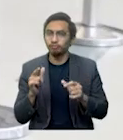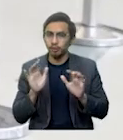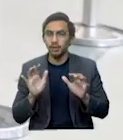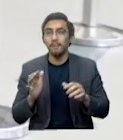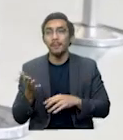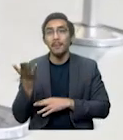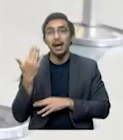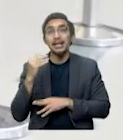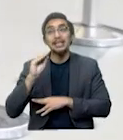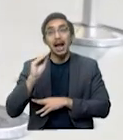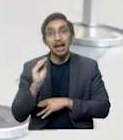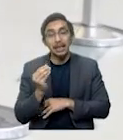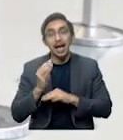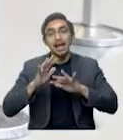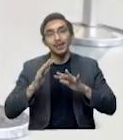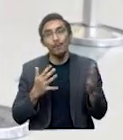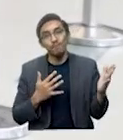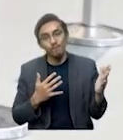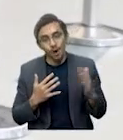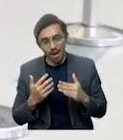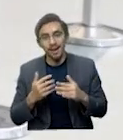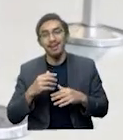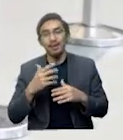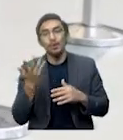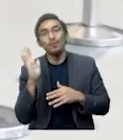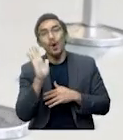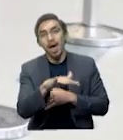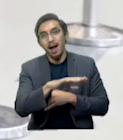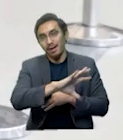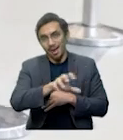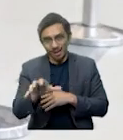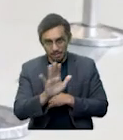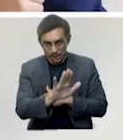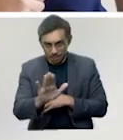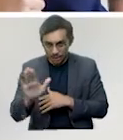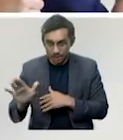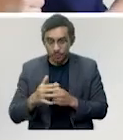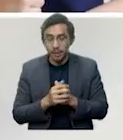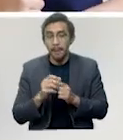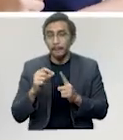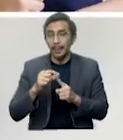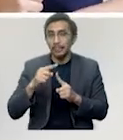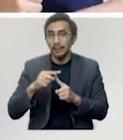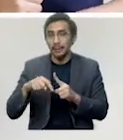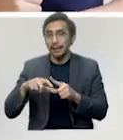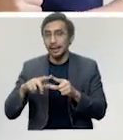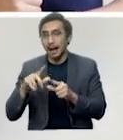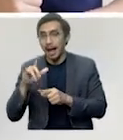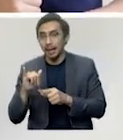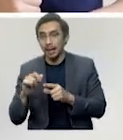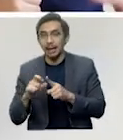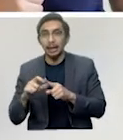dari daerahnya masing-masing. Berdasarkan informasi dari PT Daop KAI 1 Jakarta, memang untuk jumlah penumpang yang